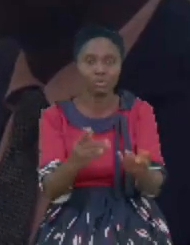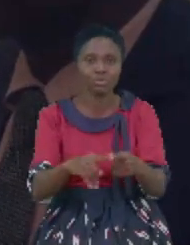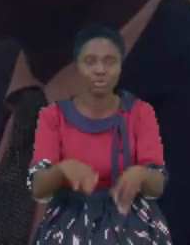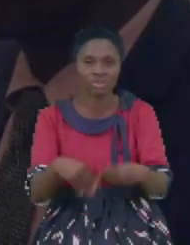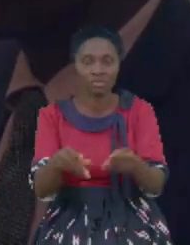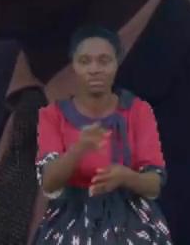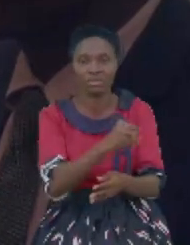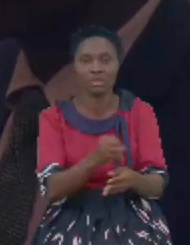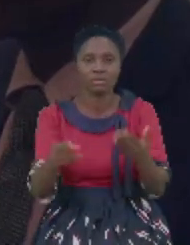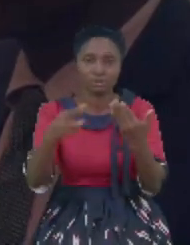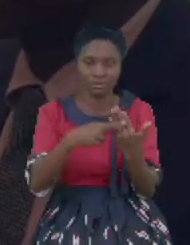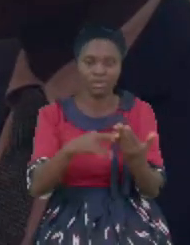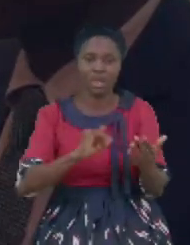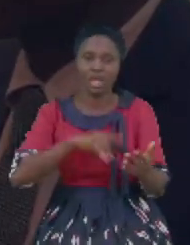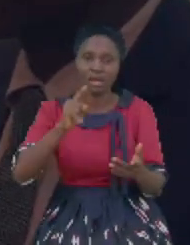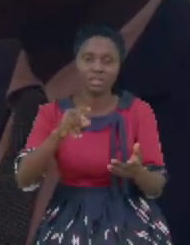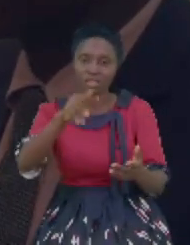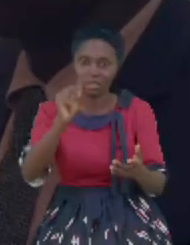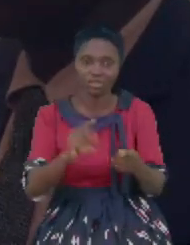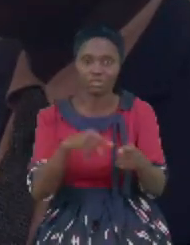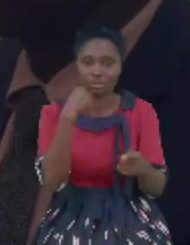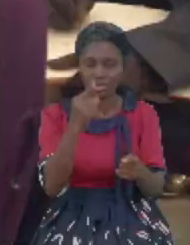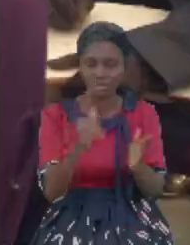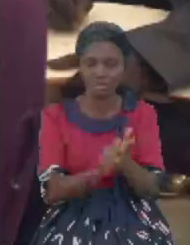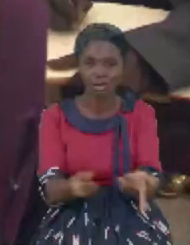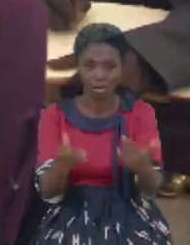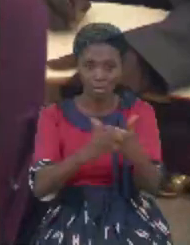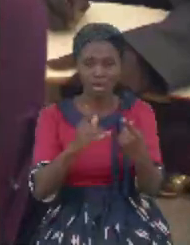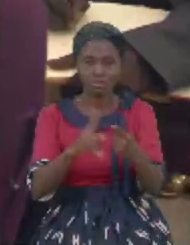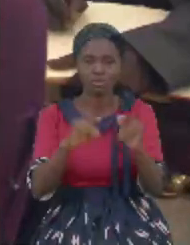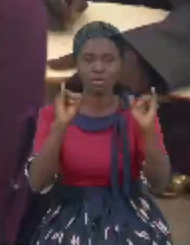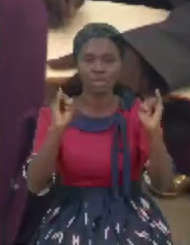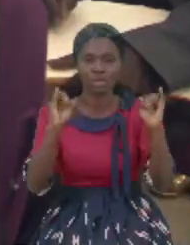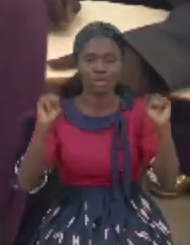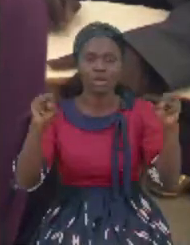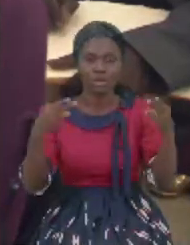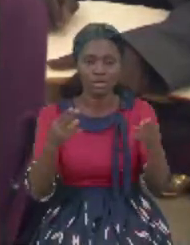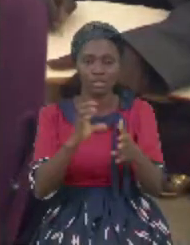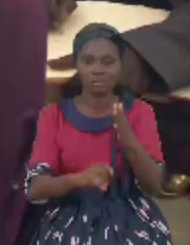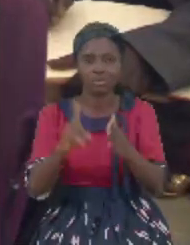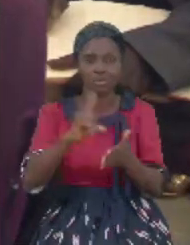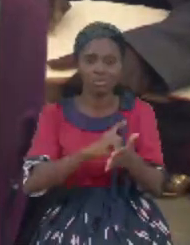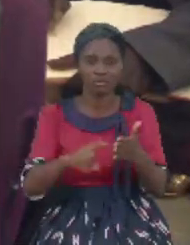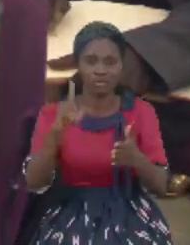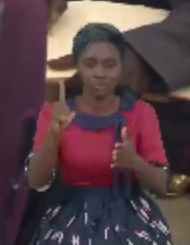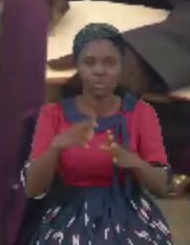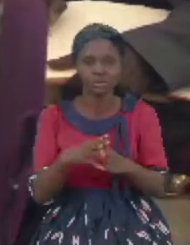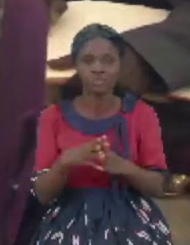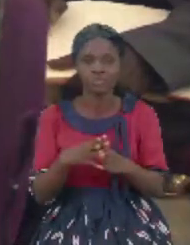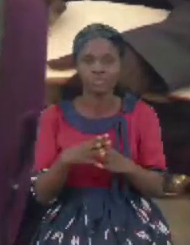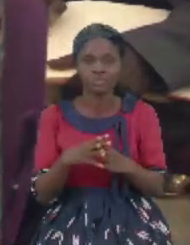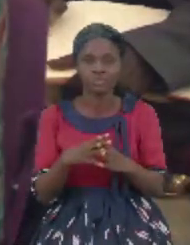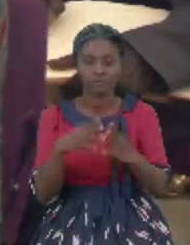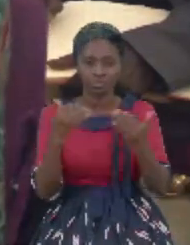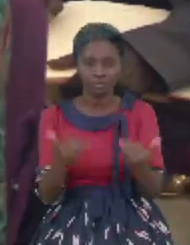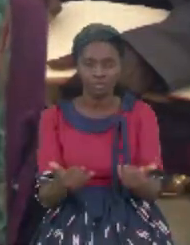leur donner la restauration. Mais je dois vous dire quelque chose. Revenez à Esdras 1, je lis le verset 1.